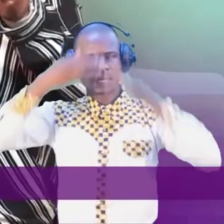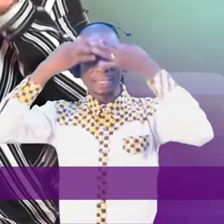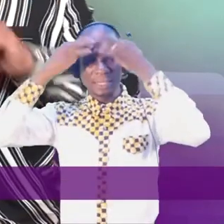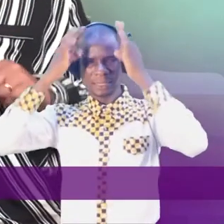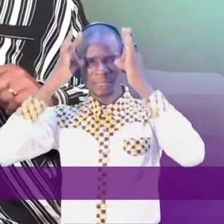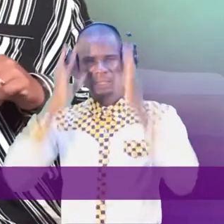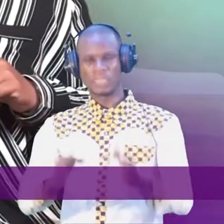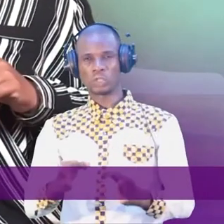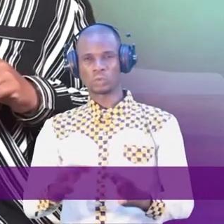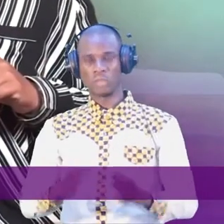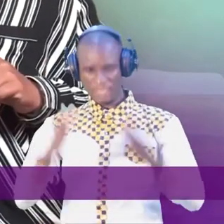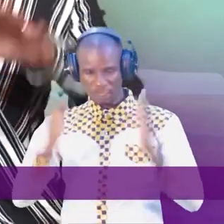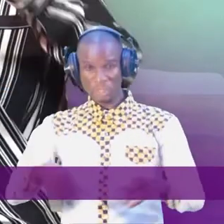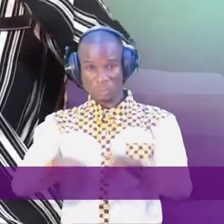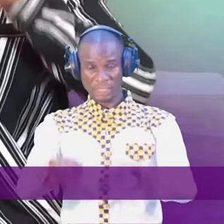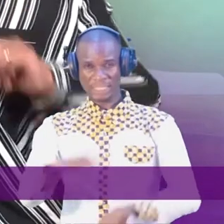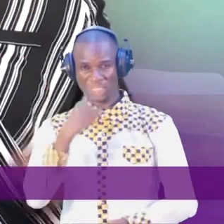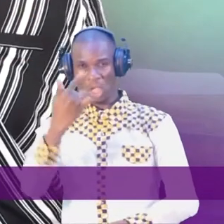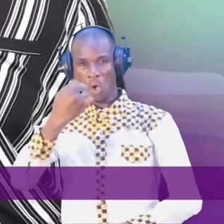unahisia vibaya, lakini usife moyo.